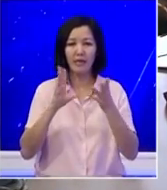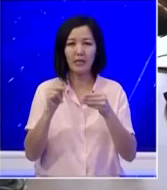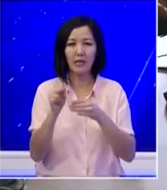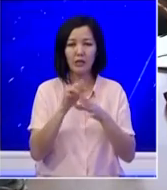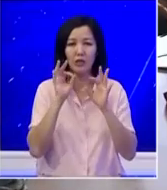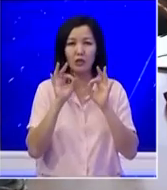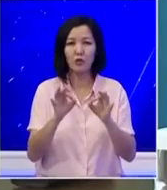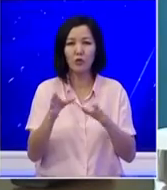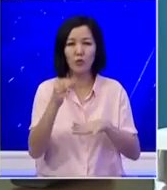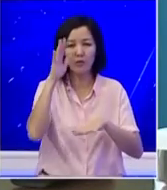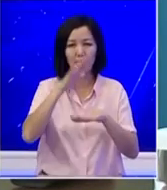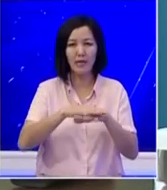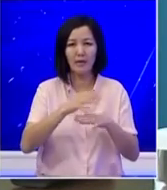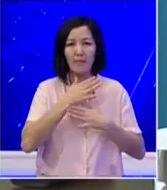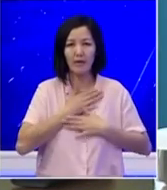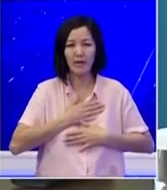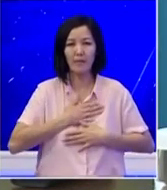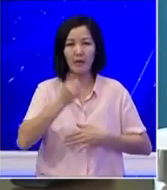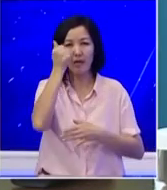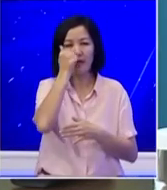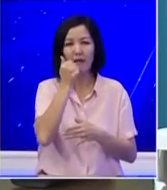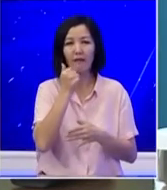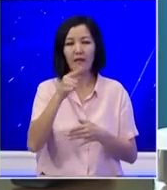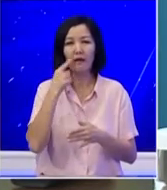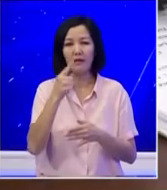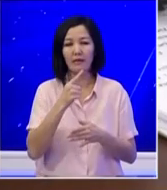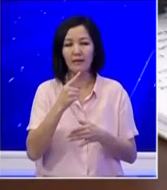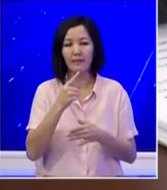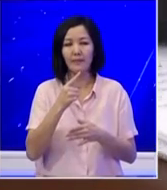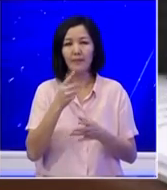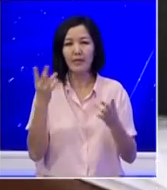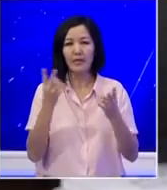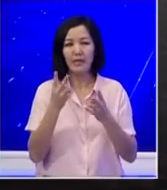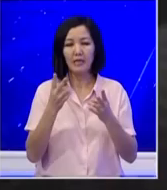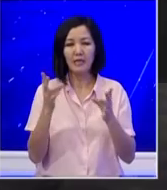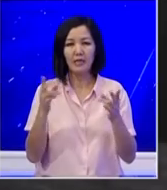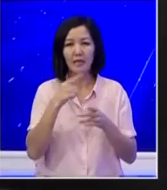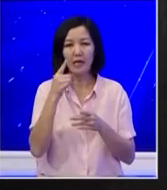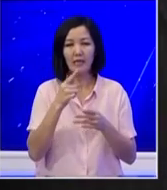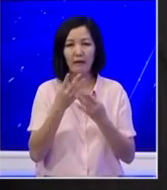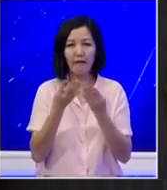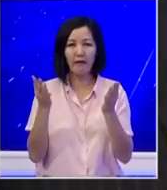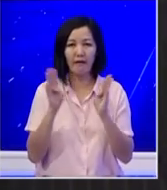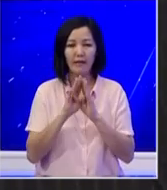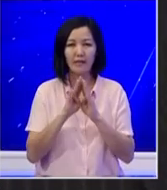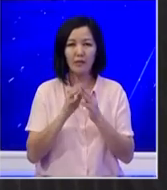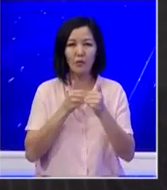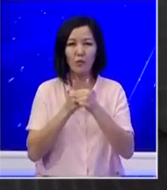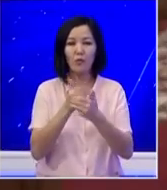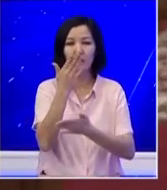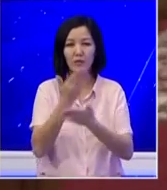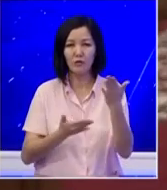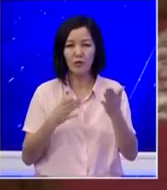әкімі риза болды. Дәрігерлерге ары қарай да осы қарқынмен жалғастыру керектігін айтты. Карантин жайын орынбасарынан сұрап